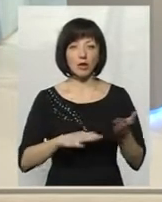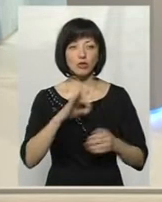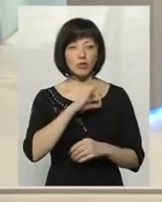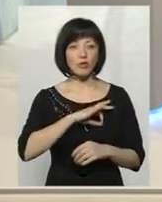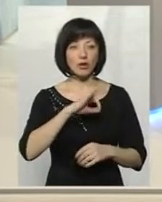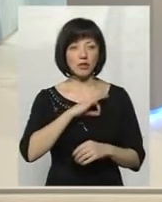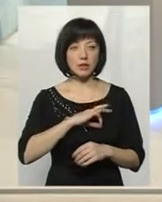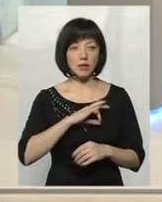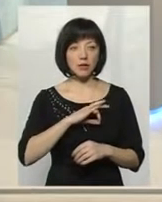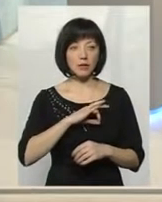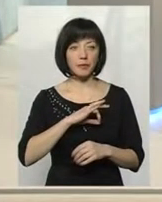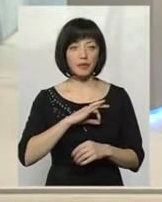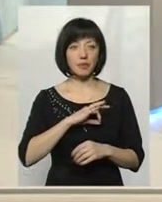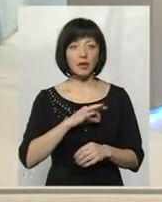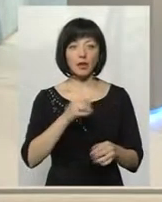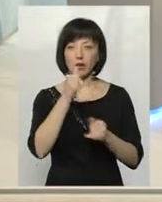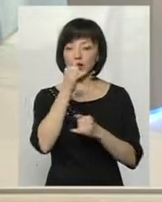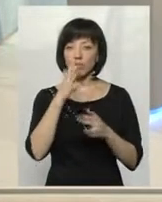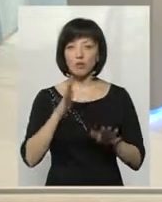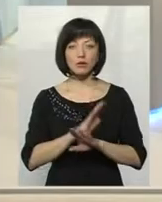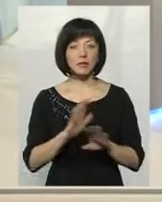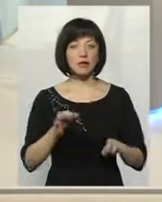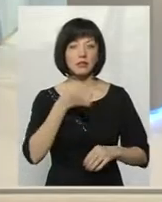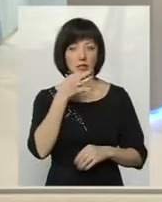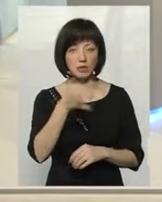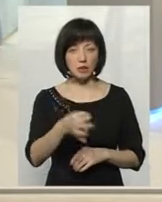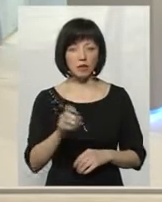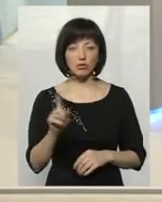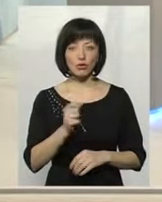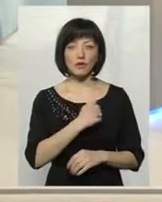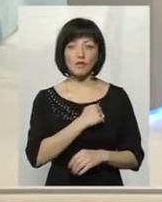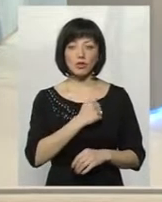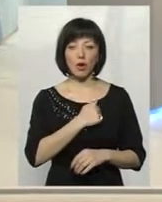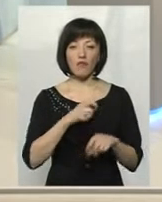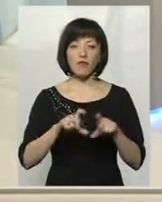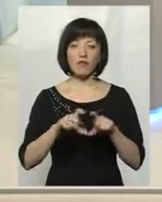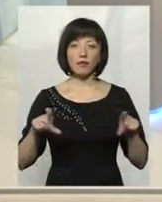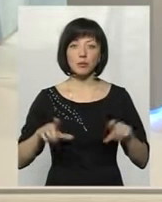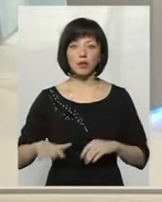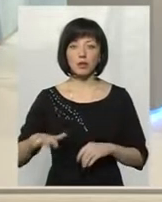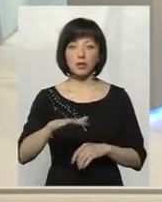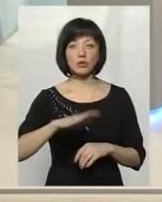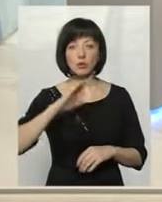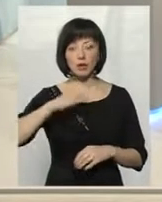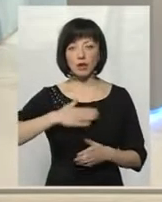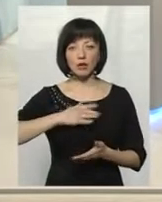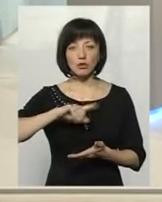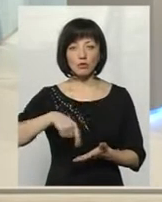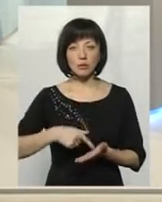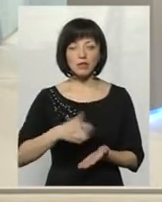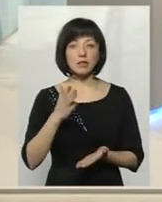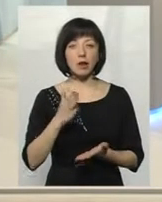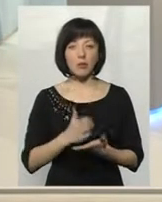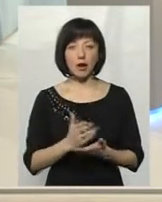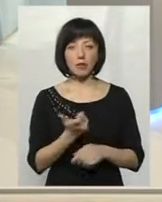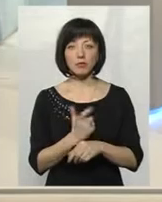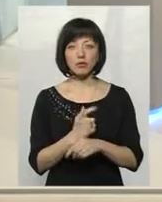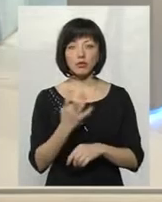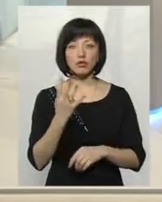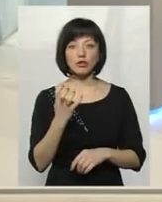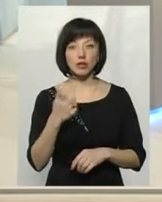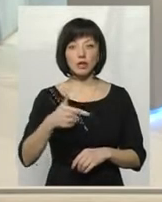використанні. Не можна не сказати, що військове відомство на території нашого міста має більше